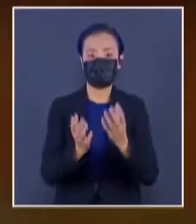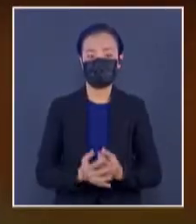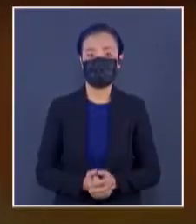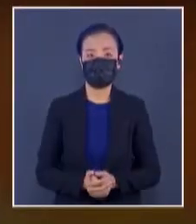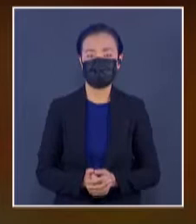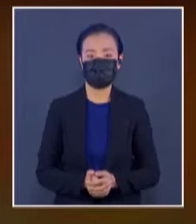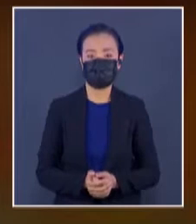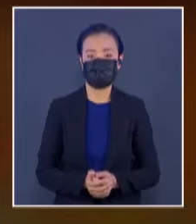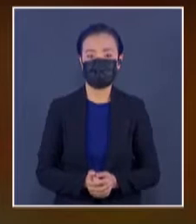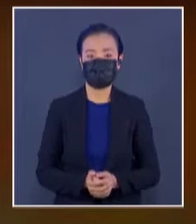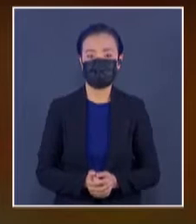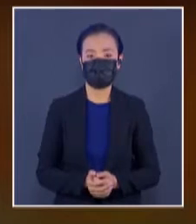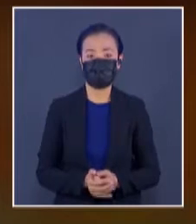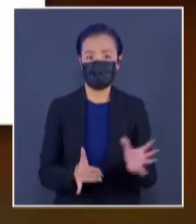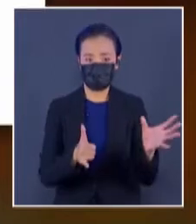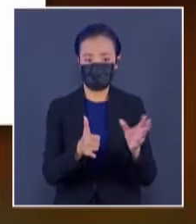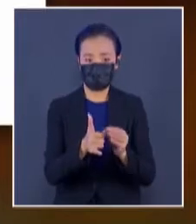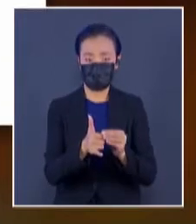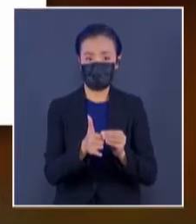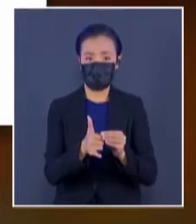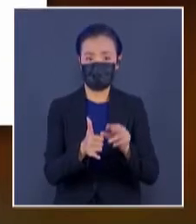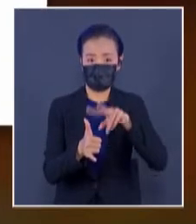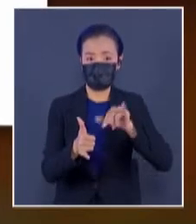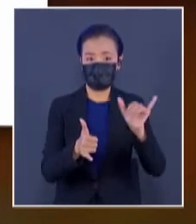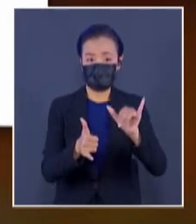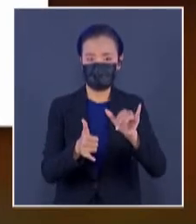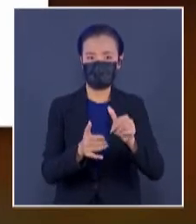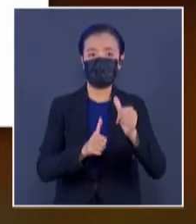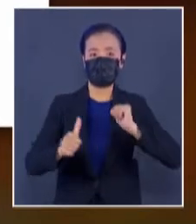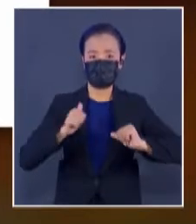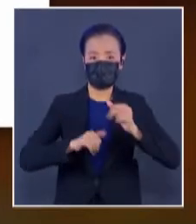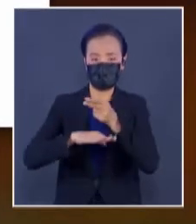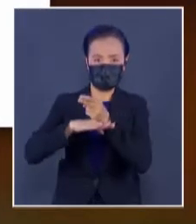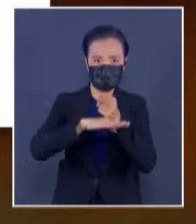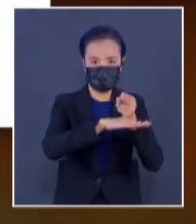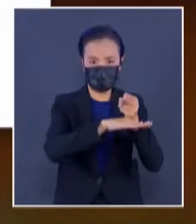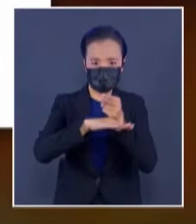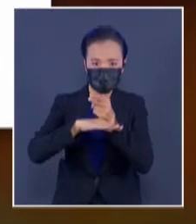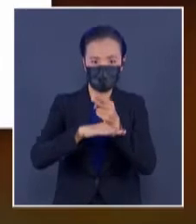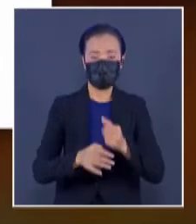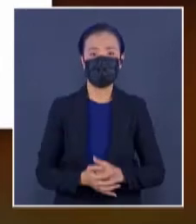ค่ะเนื่องจากก่อนที่เธอจะตรวจพบเชื้อนะคะต้องได้ไปถ่ายละครด้วยค่ะ